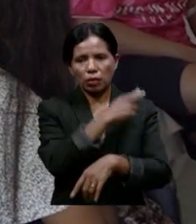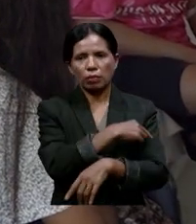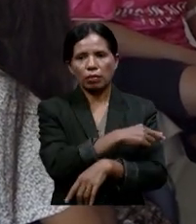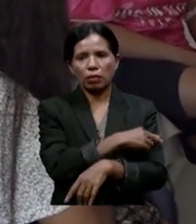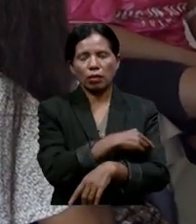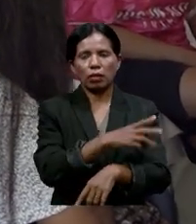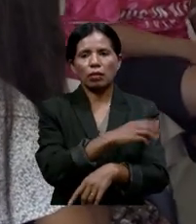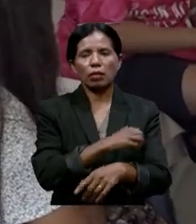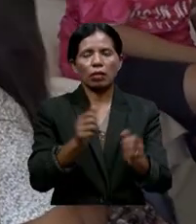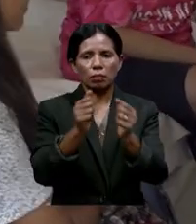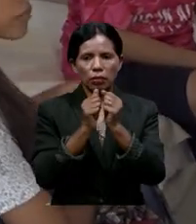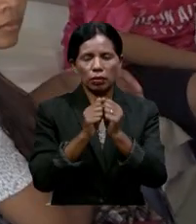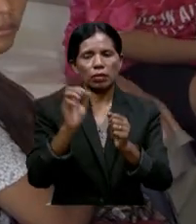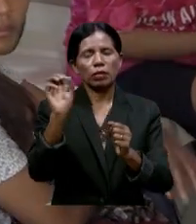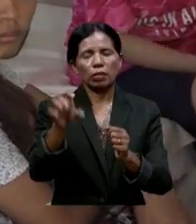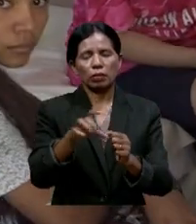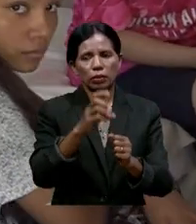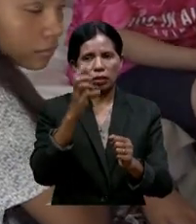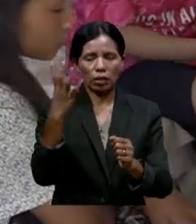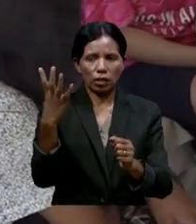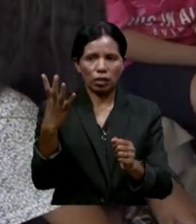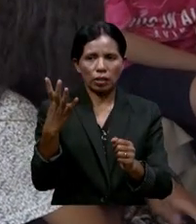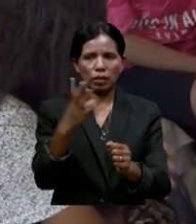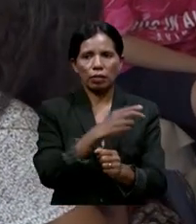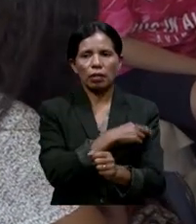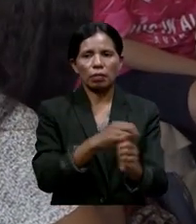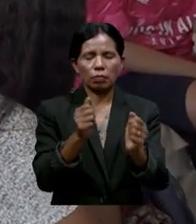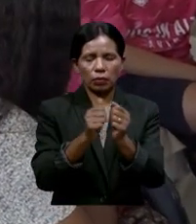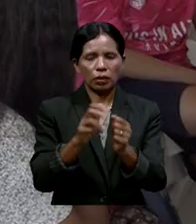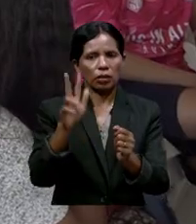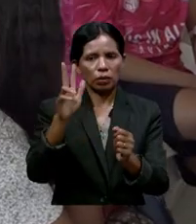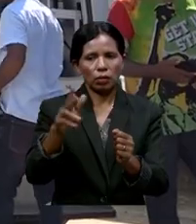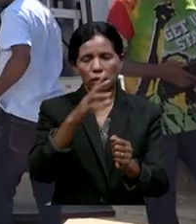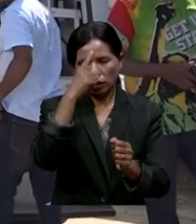Veracruz hamutu ksanlu resin hat Centro Saúde Formosa na intolu tamba kama